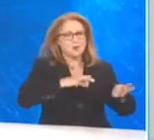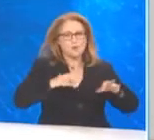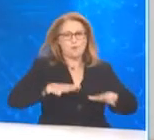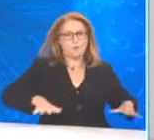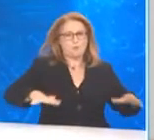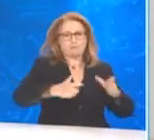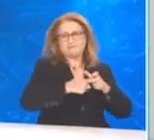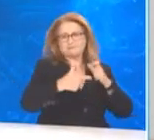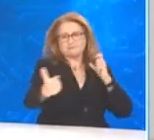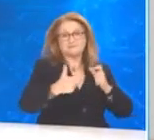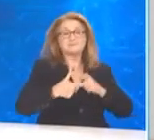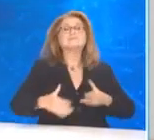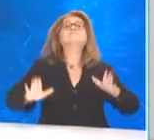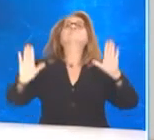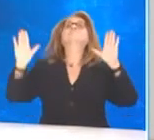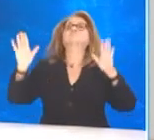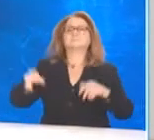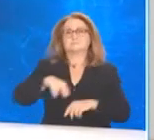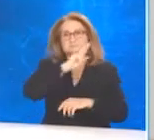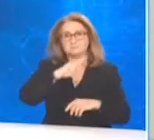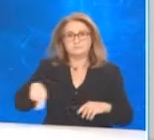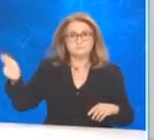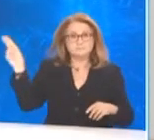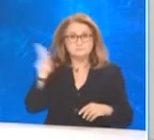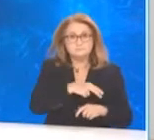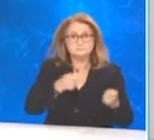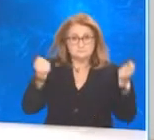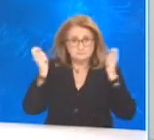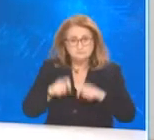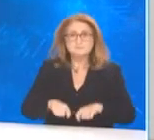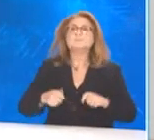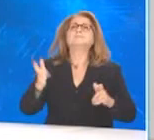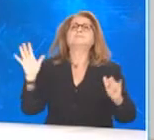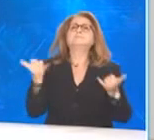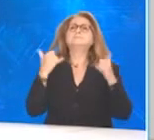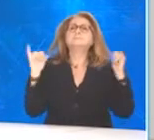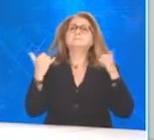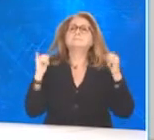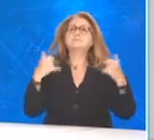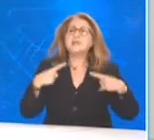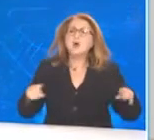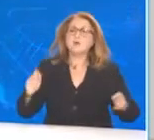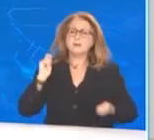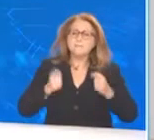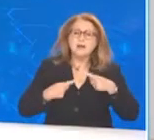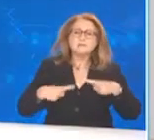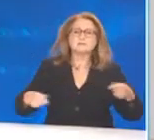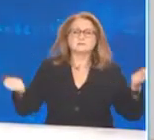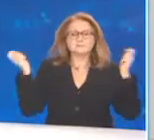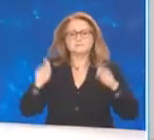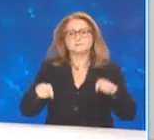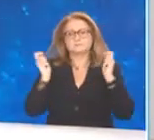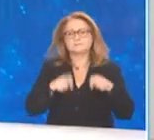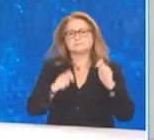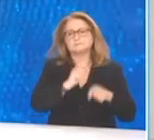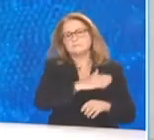9329-1103 και διοργάνωση ψυχαγωγικών εκδηλώσεων ΚΑΔ